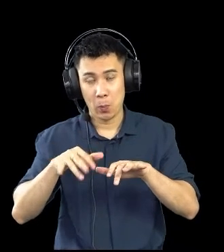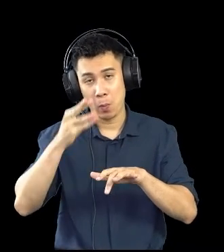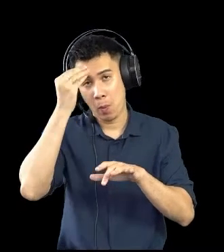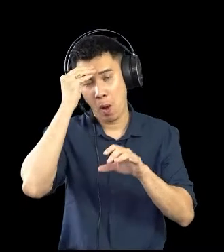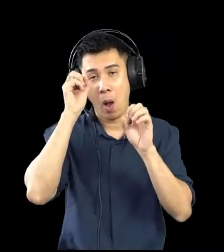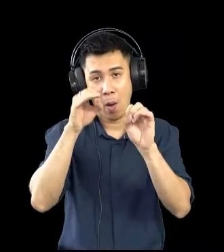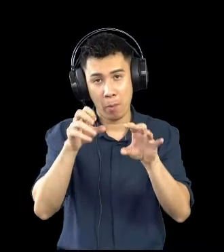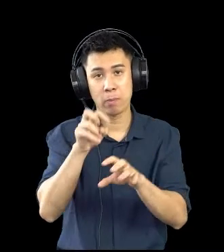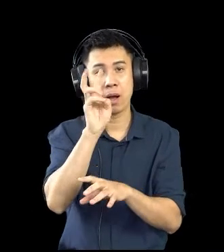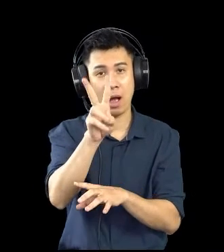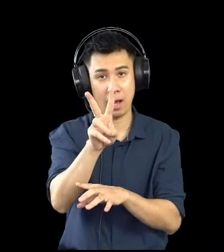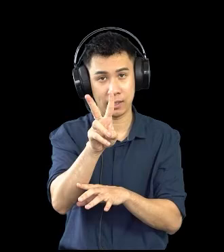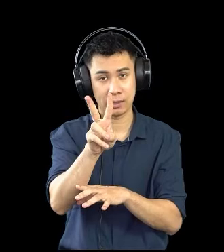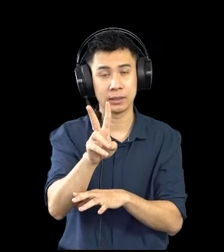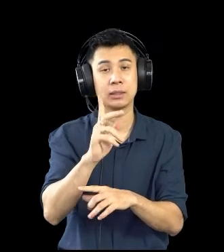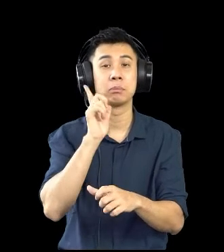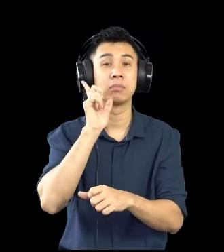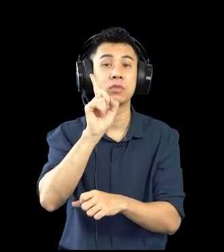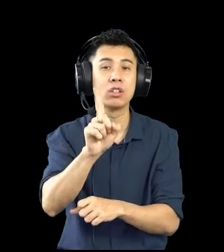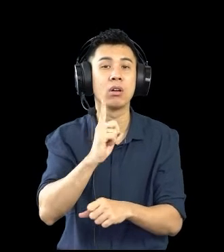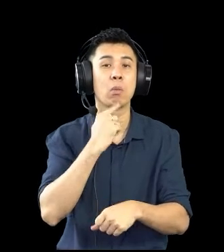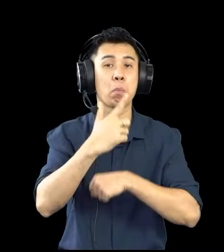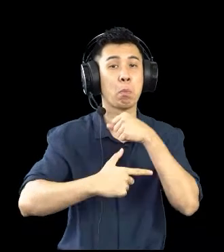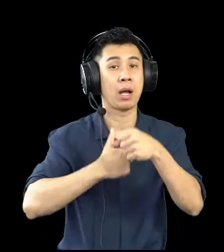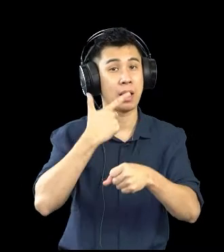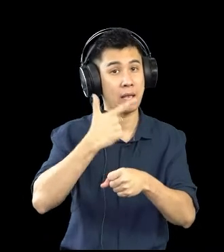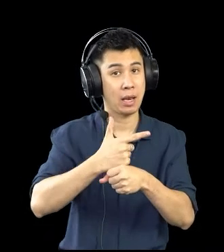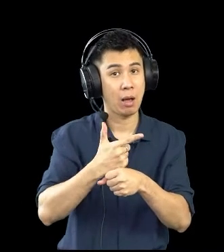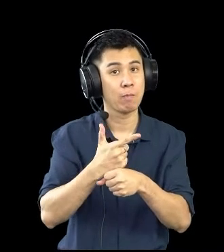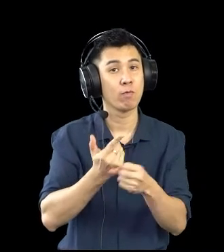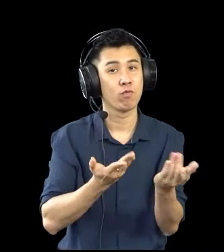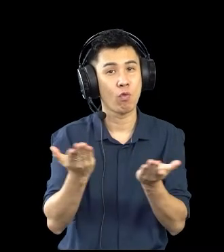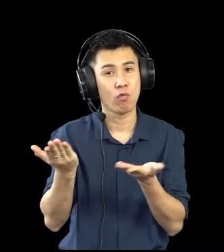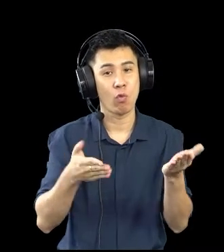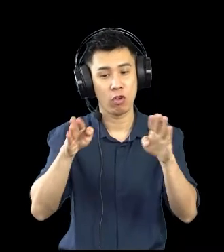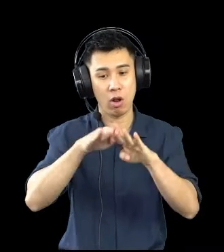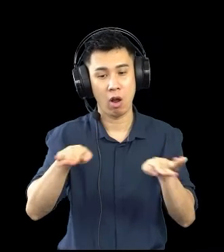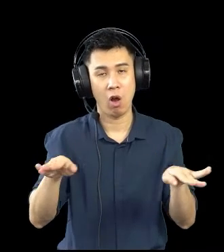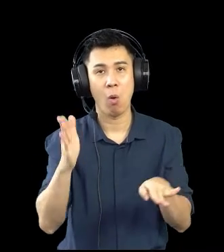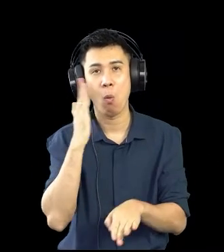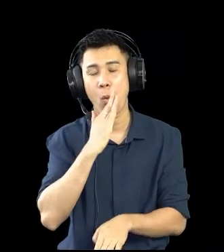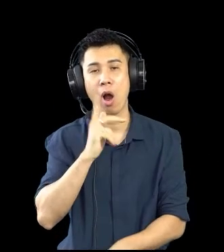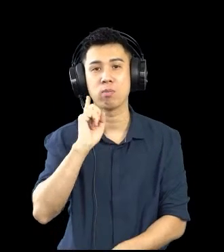học trọng chính. Nhưng mà trong suốt 7 năm vừa qua thì bọn em đã phục vụ được hơn với 1.000 học sinh ạ.